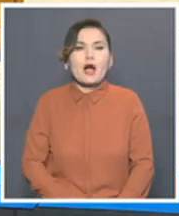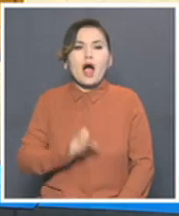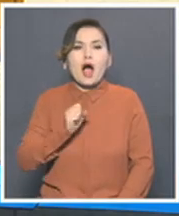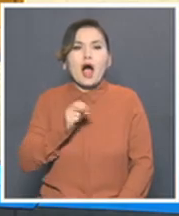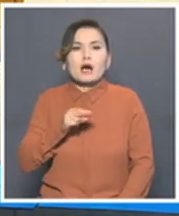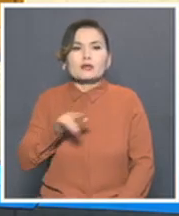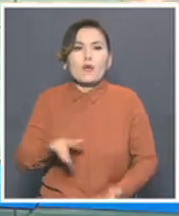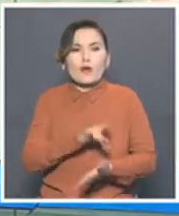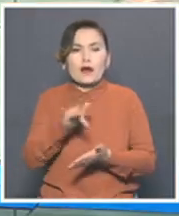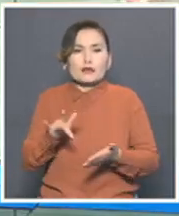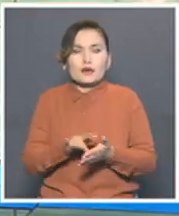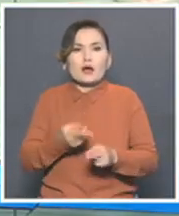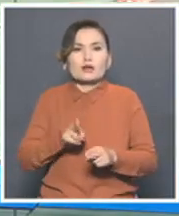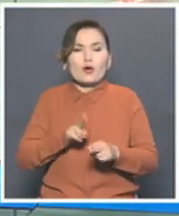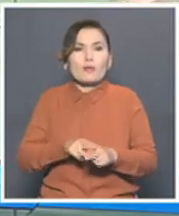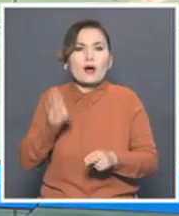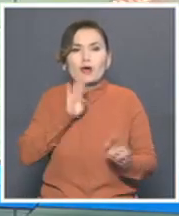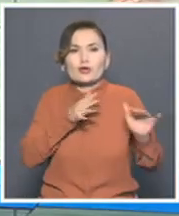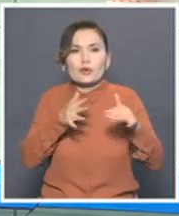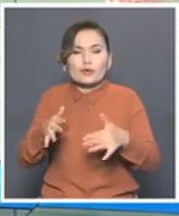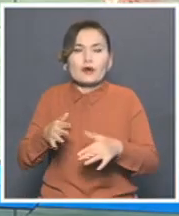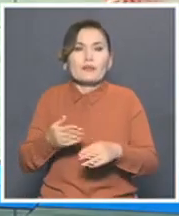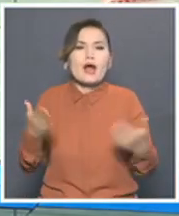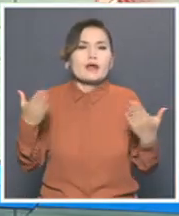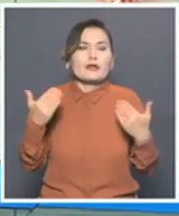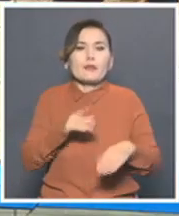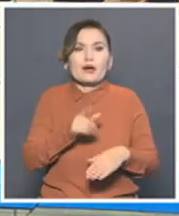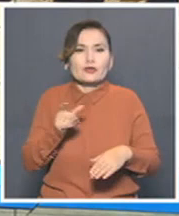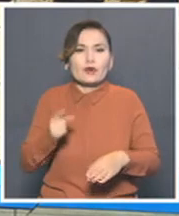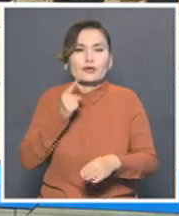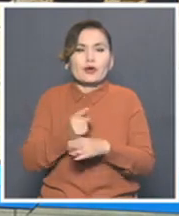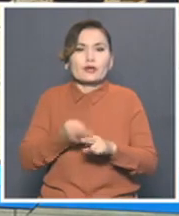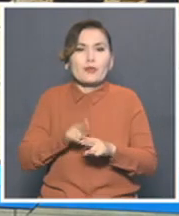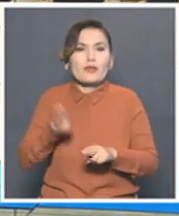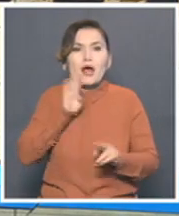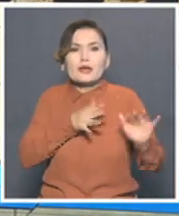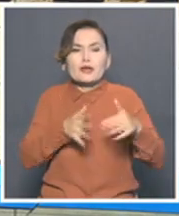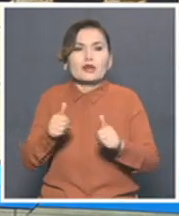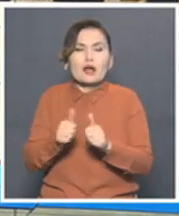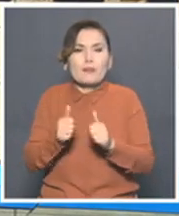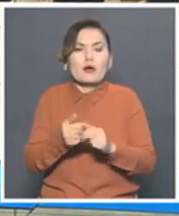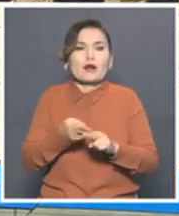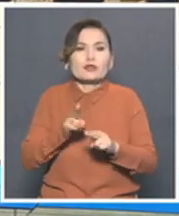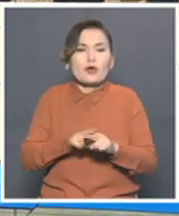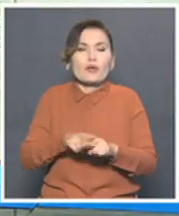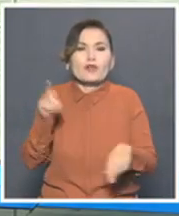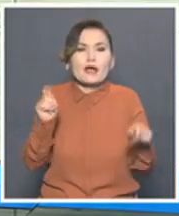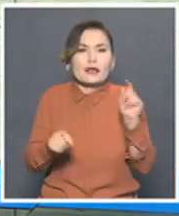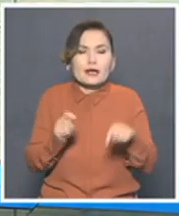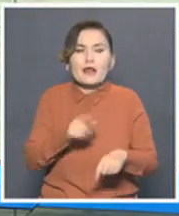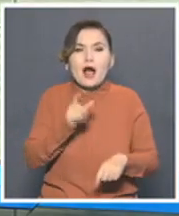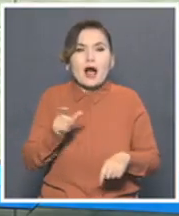Ал ақтаулықтарға жағажайда демалуға тыйым салынды. Өйткені тұрғындар теңіз жағасында шоғырланып, санитарлық талапты мүлде